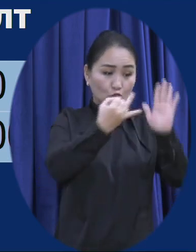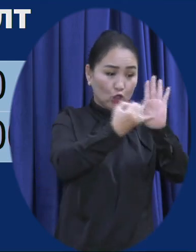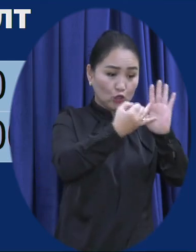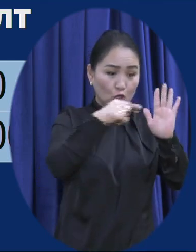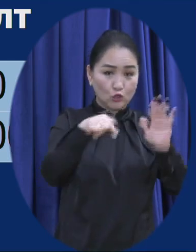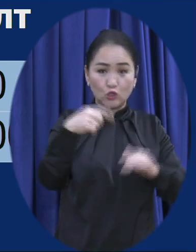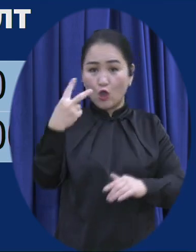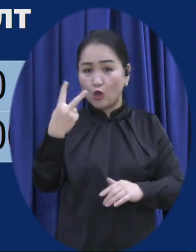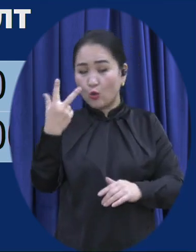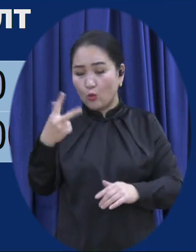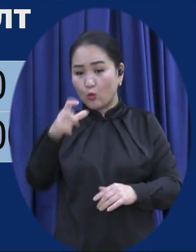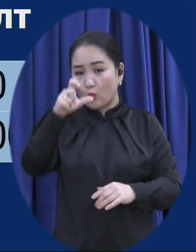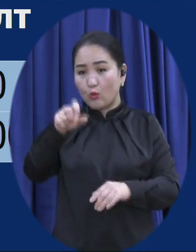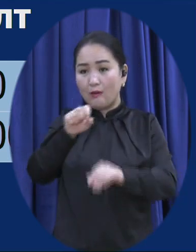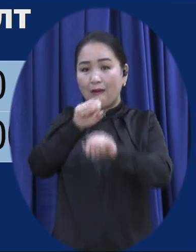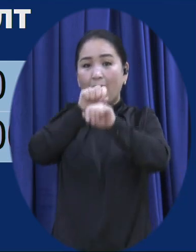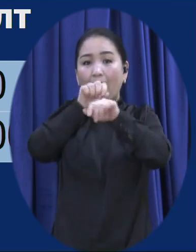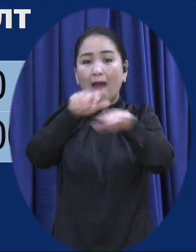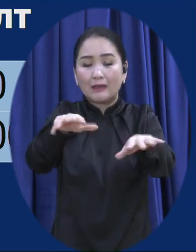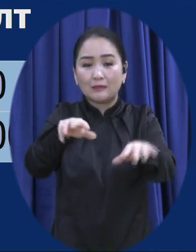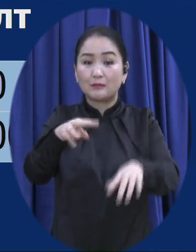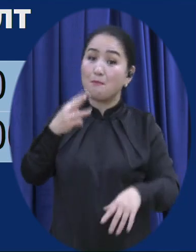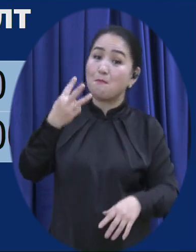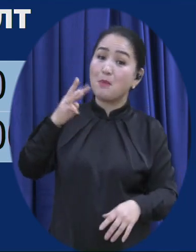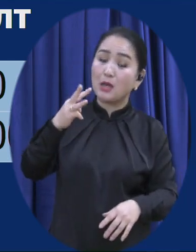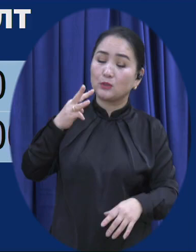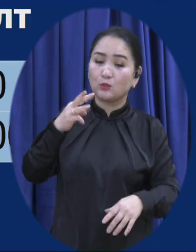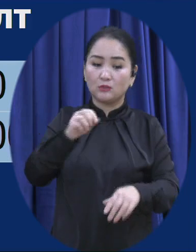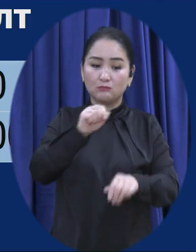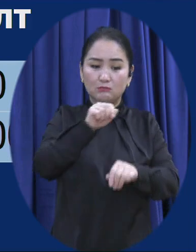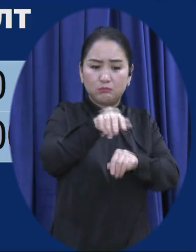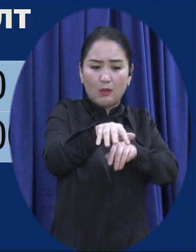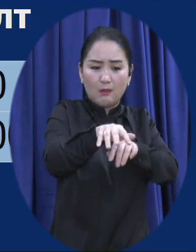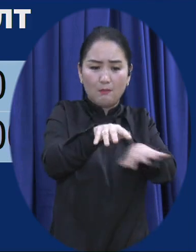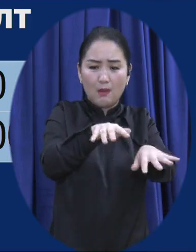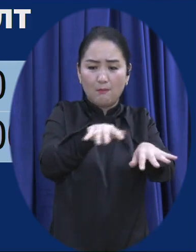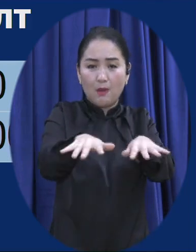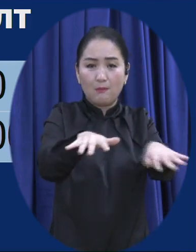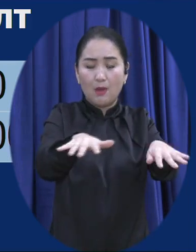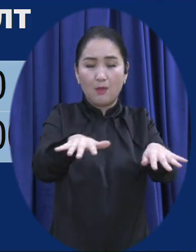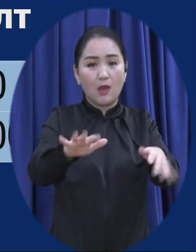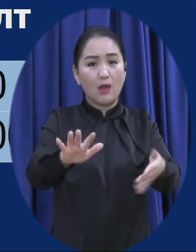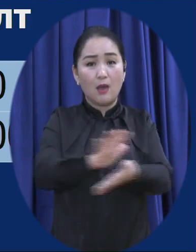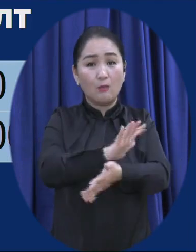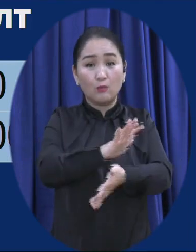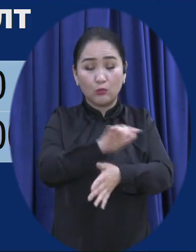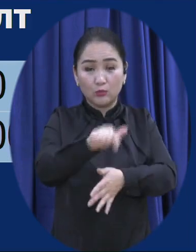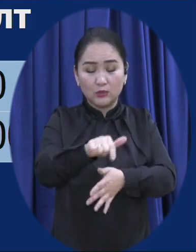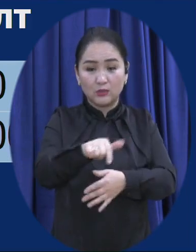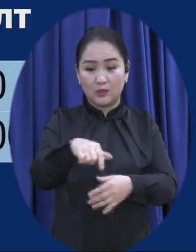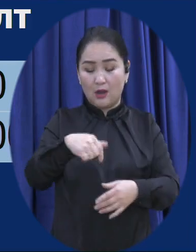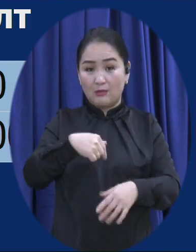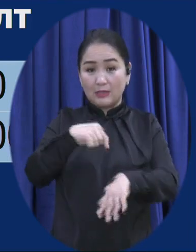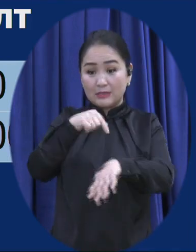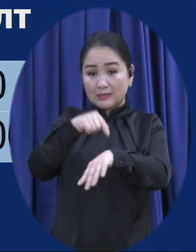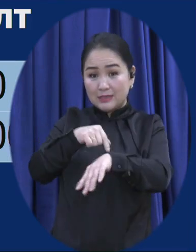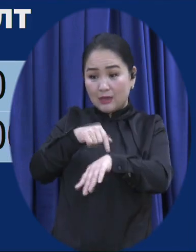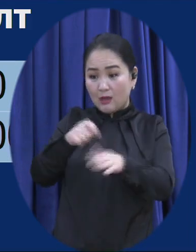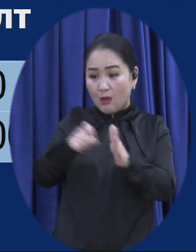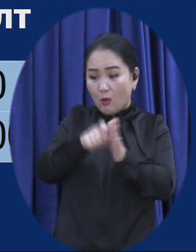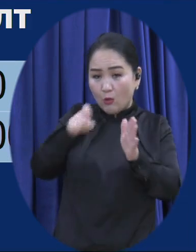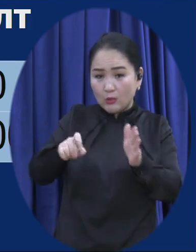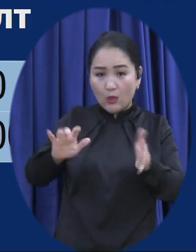байна гэд хэлээд байгаа юм маань. Цаашаагаар энэ үржих эрсдэл, өсөх эрсдэл байгаа. Гэхдээ бид нар маш богино хугацаанд хариу арга хэмжээ